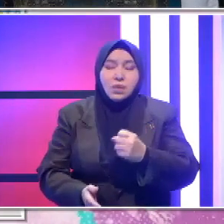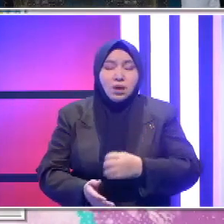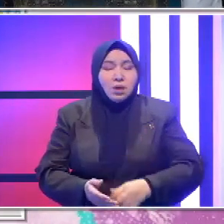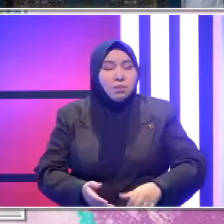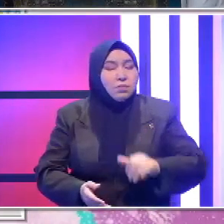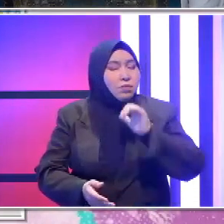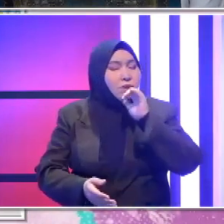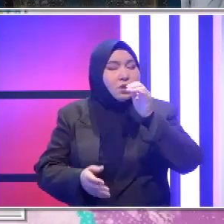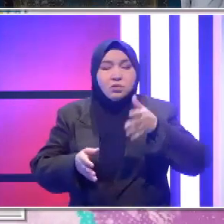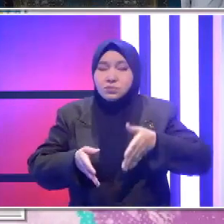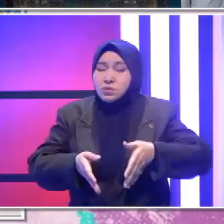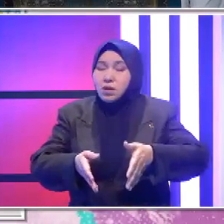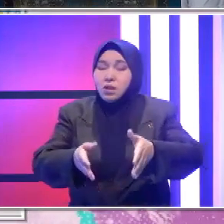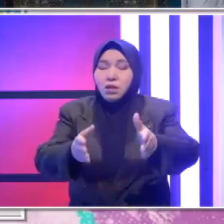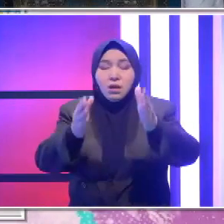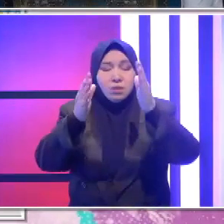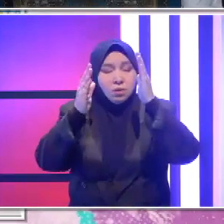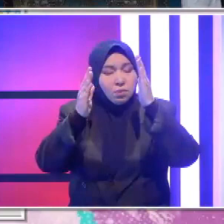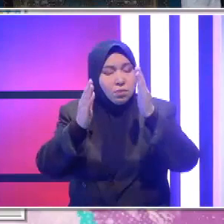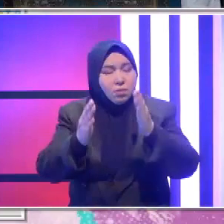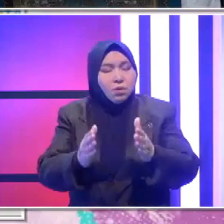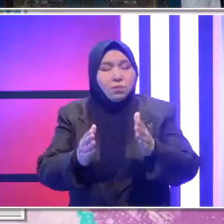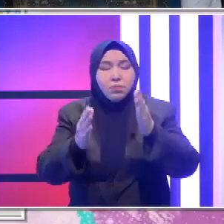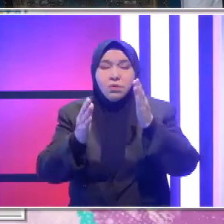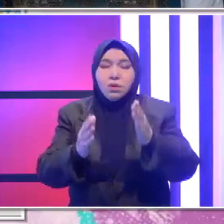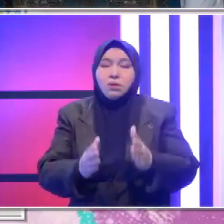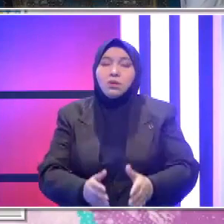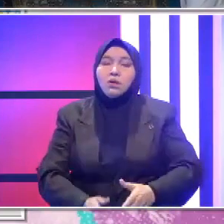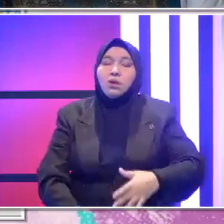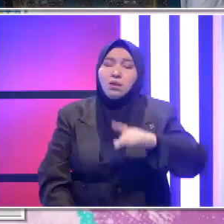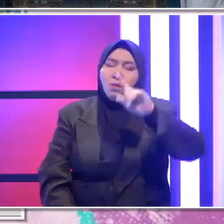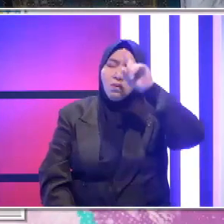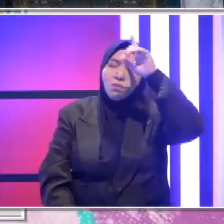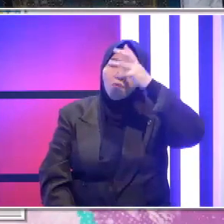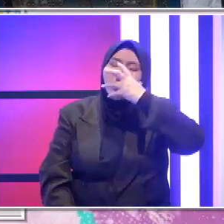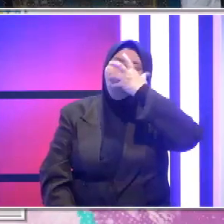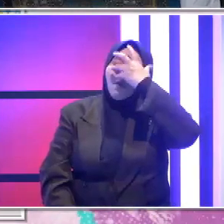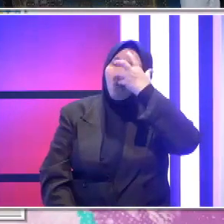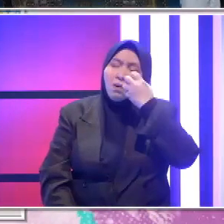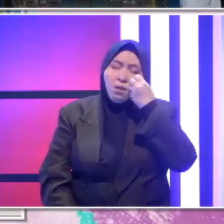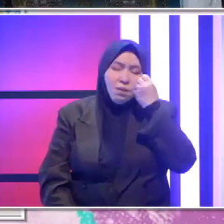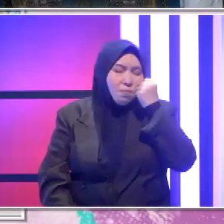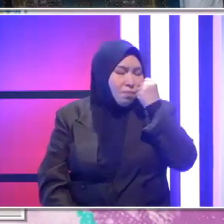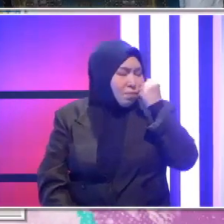Khoiril Mahmudi alaihim walaupun